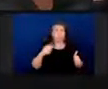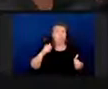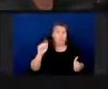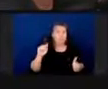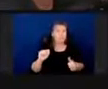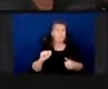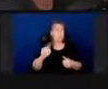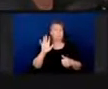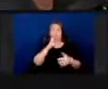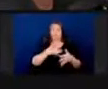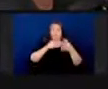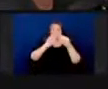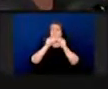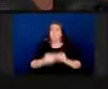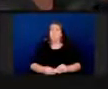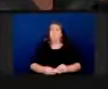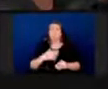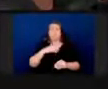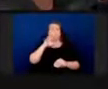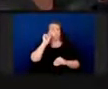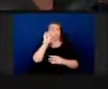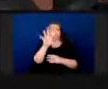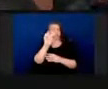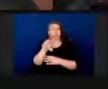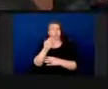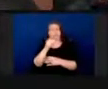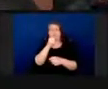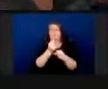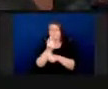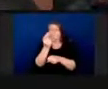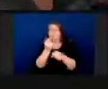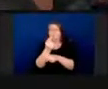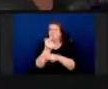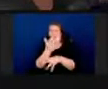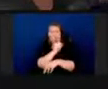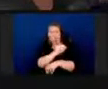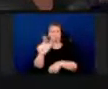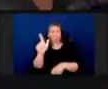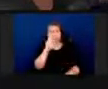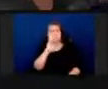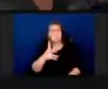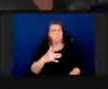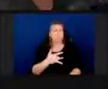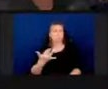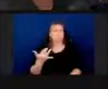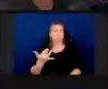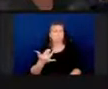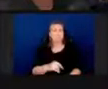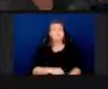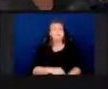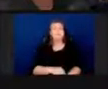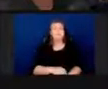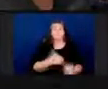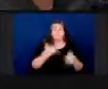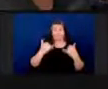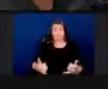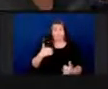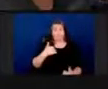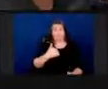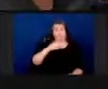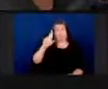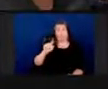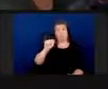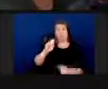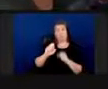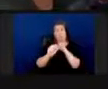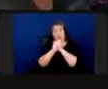ambayo tunafanya kazi, na taarifa hizi zitakuwa zikitolewa kwa jamii wakati wote.